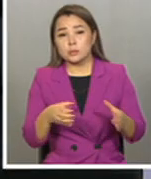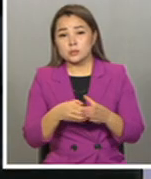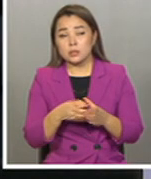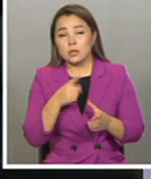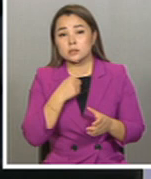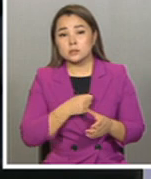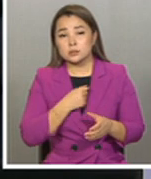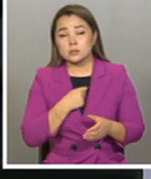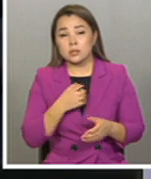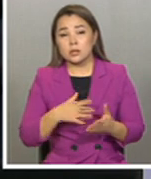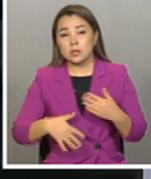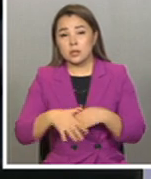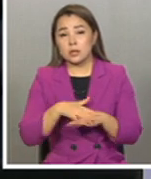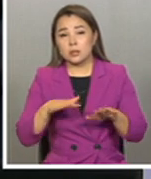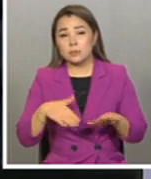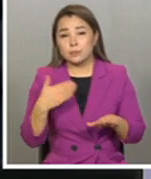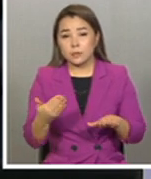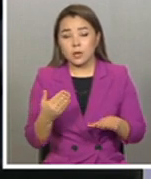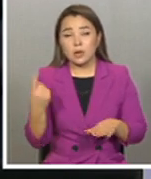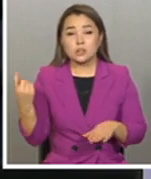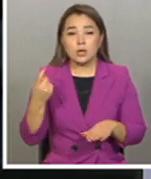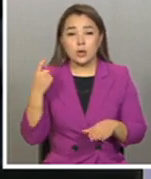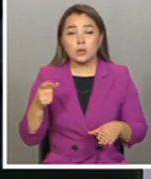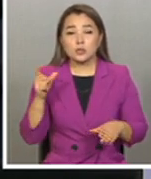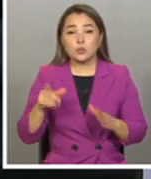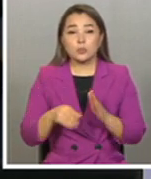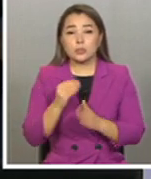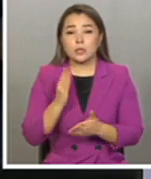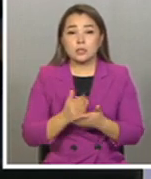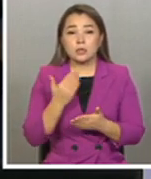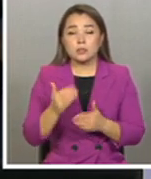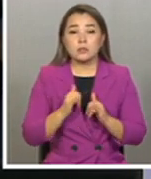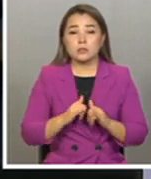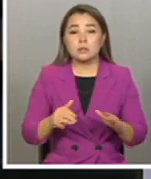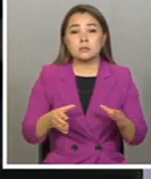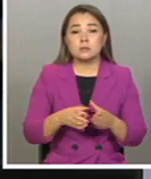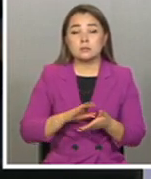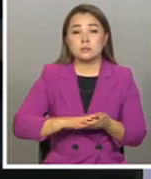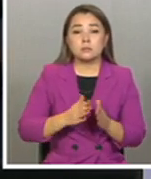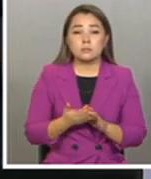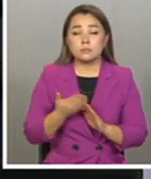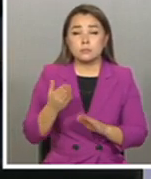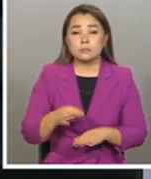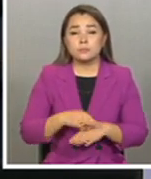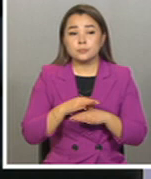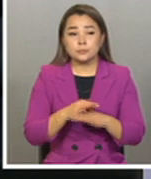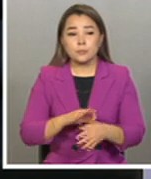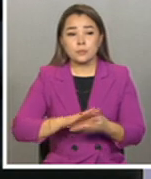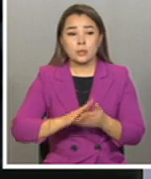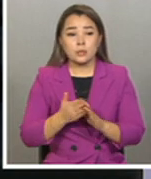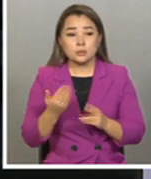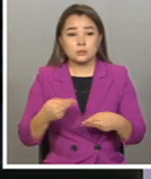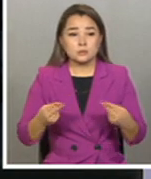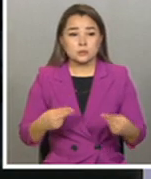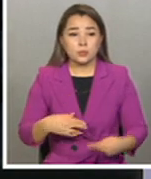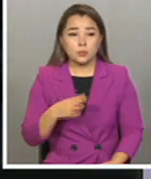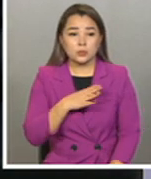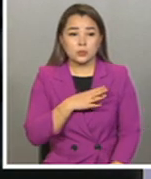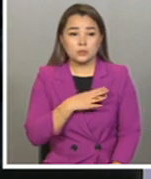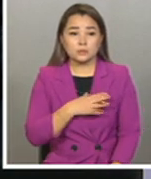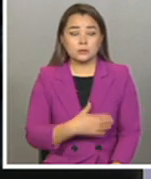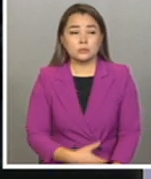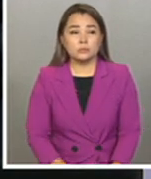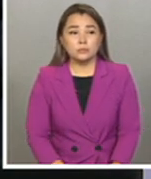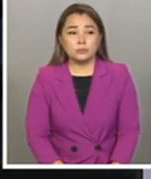және шаруа депутаттары кеңесіне өтуі туралы болды.